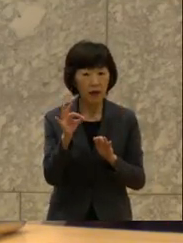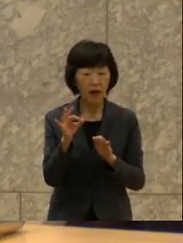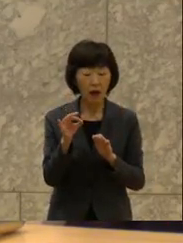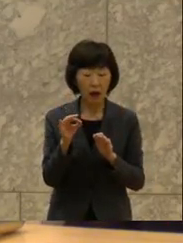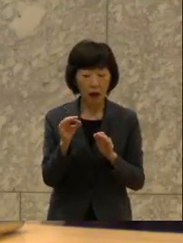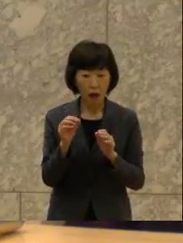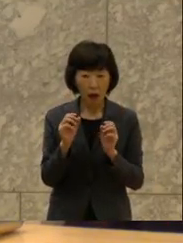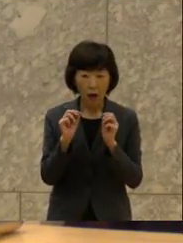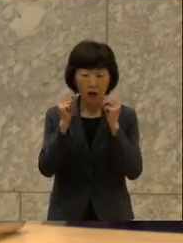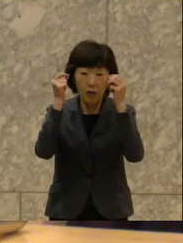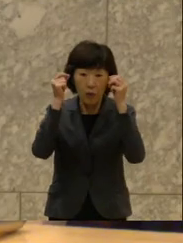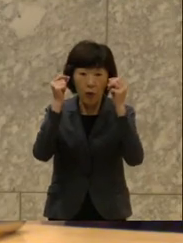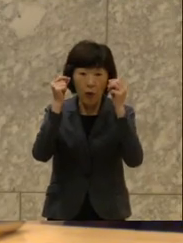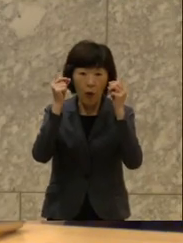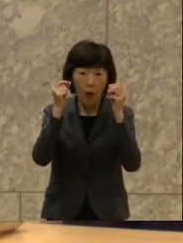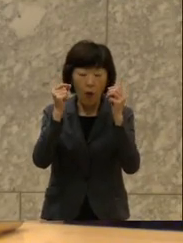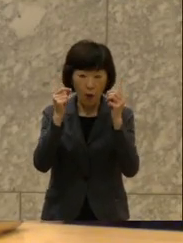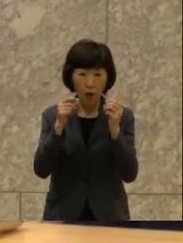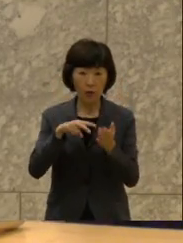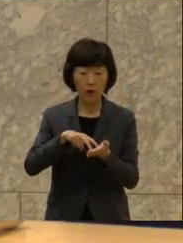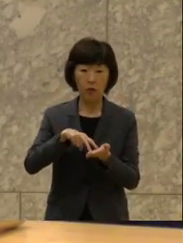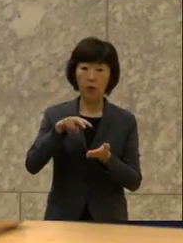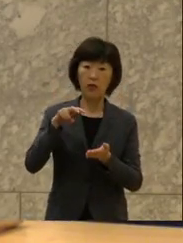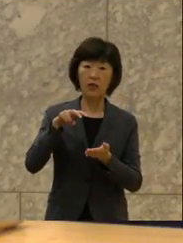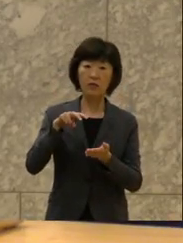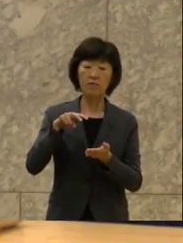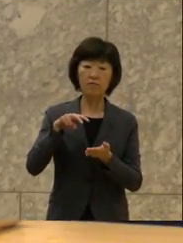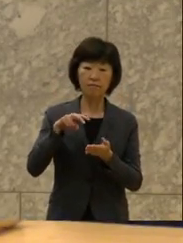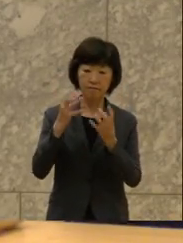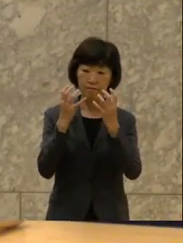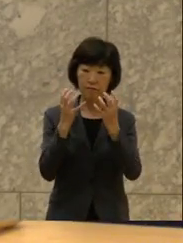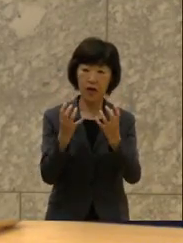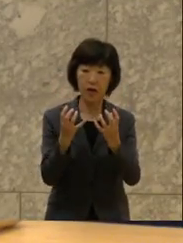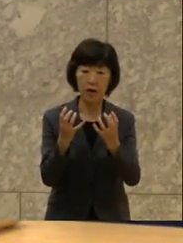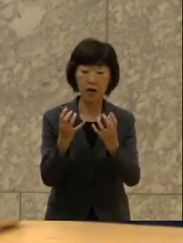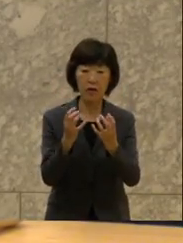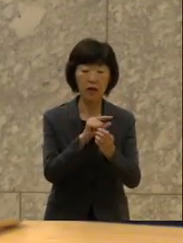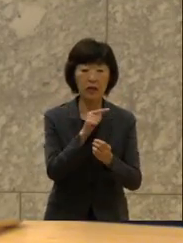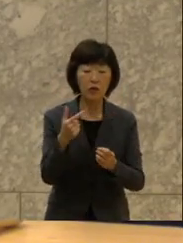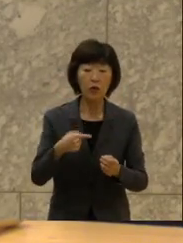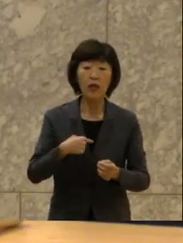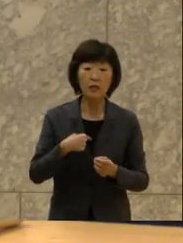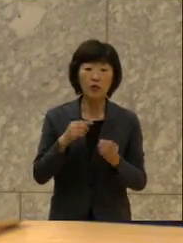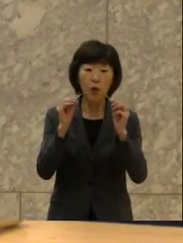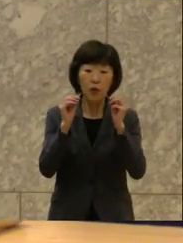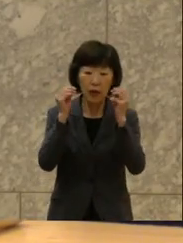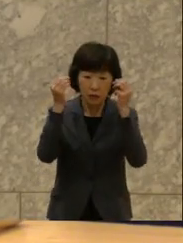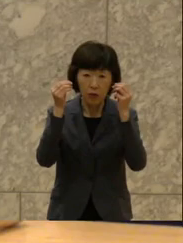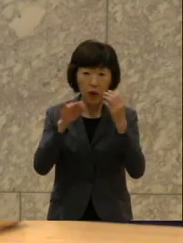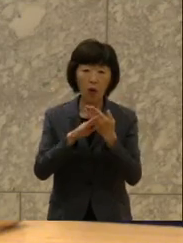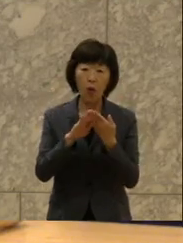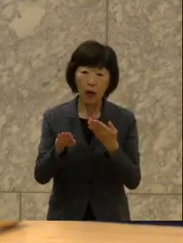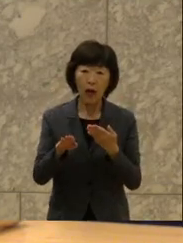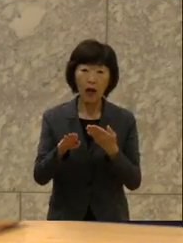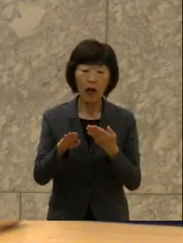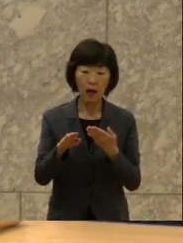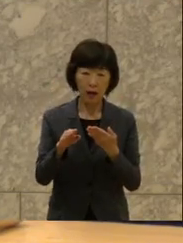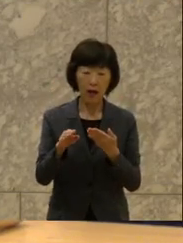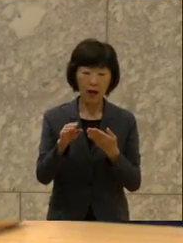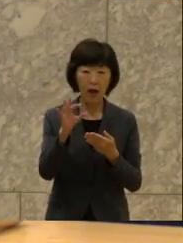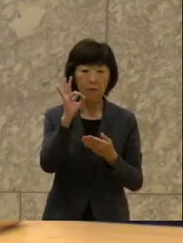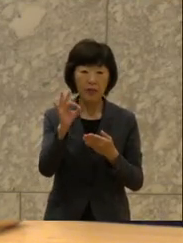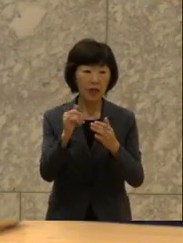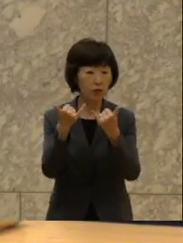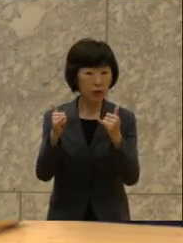驚きを感じるそういうそのこう自分のいろんな感情ですね他の一緒に見ている人たちと共有できるというのは